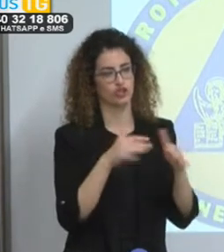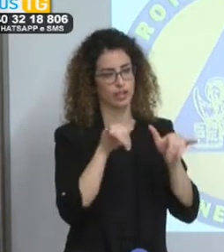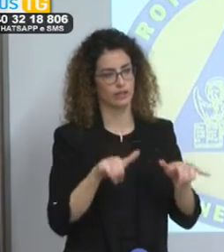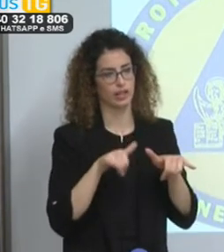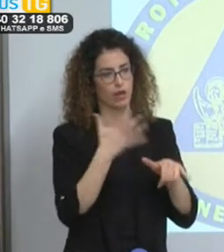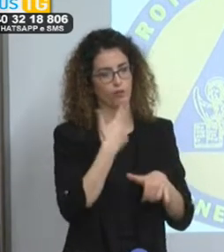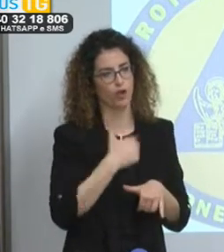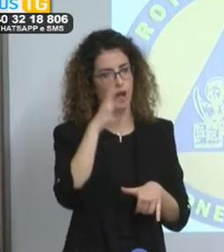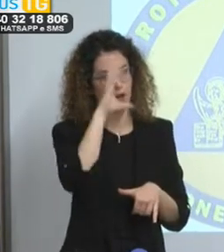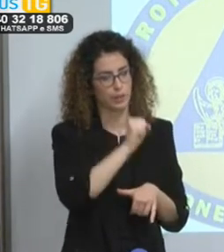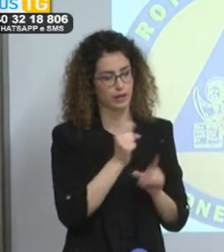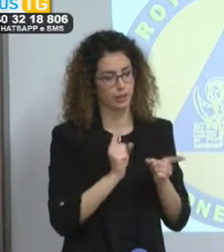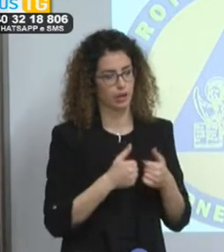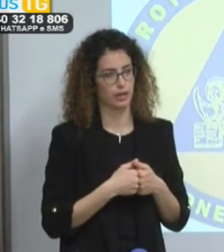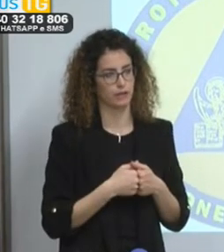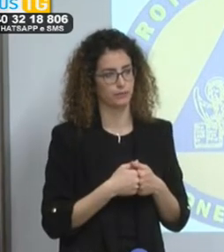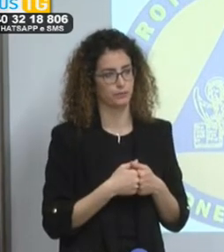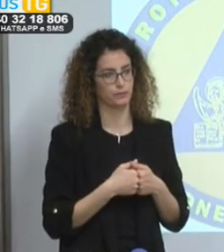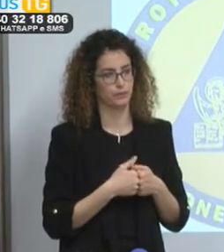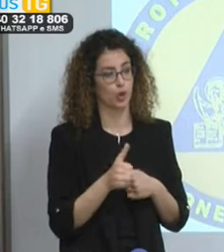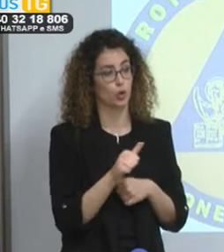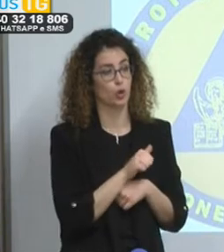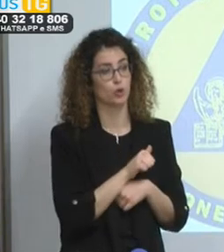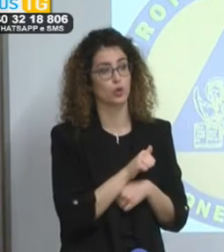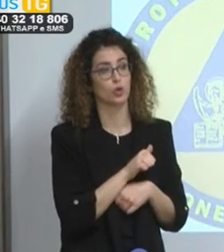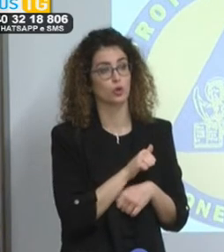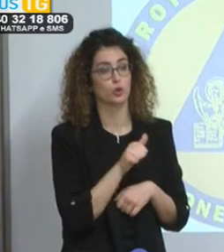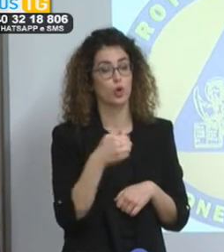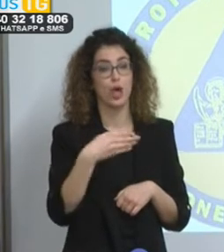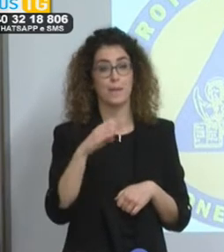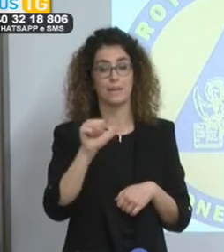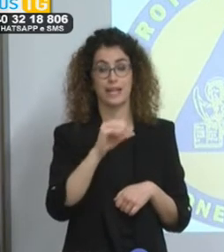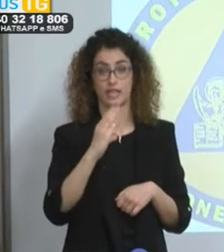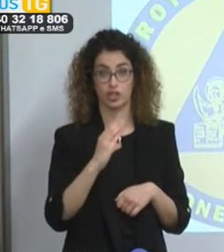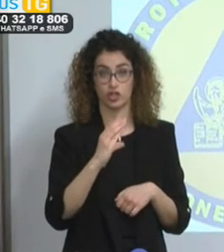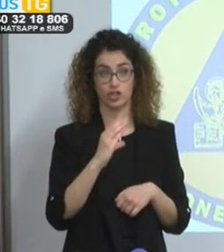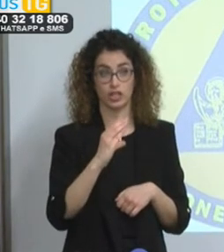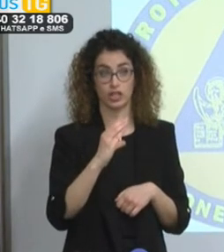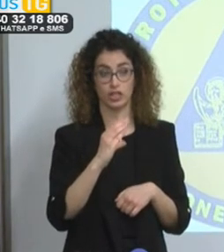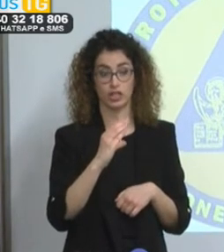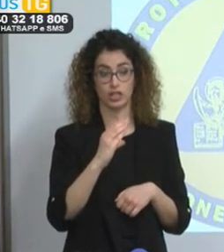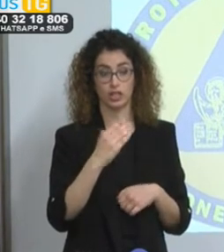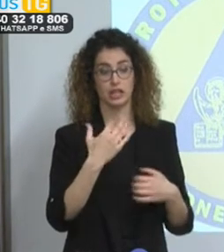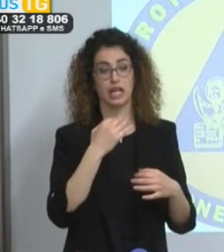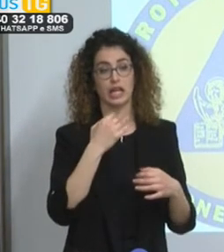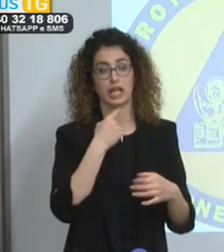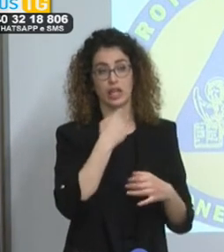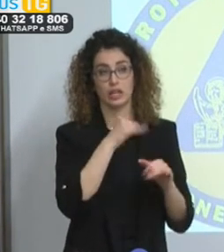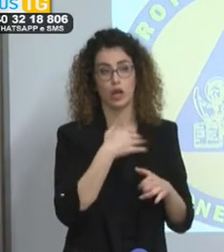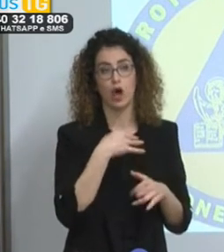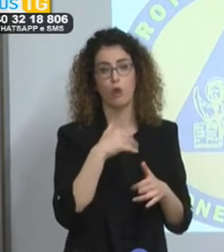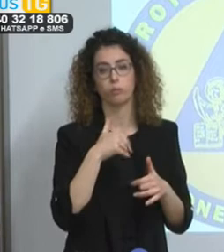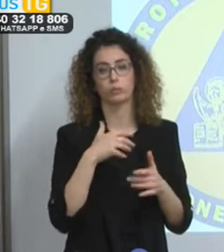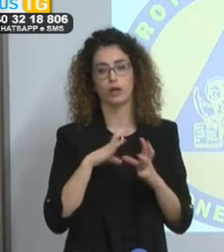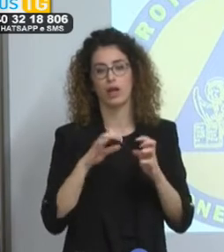volevo capire se solo, per quanto ne sa lei, se solo MSC fino adesso ha dato questa disponibilità o se ha notizie anche da